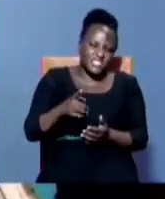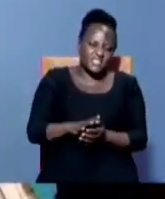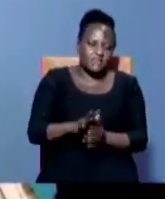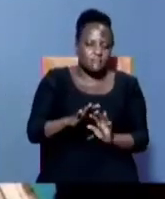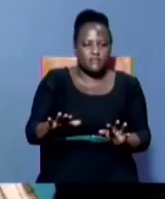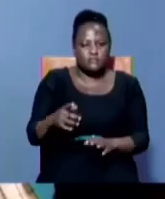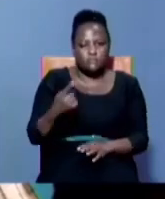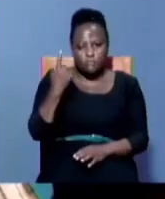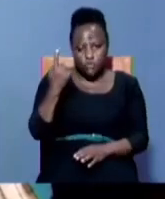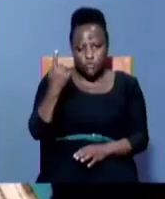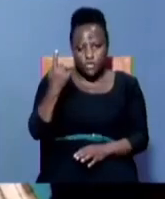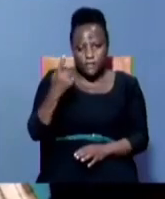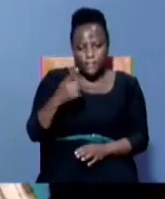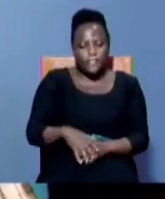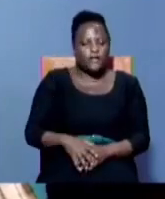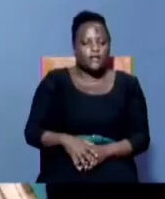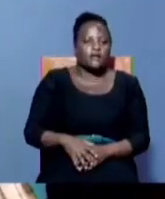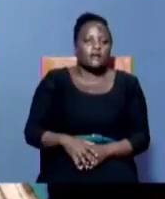Moja,